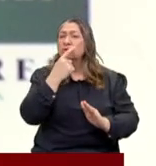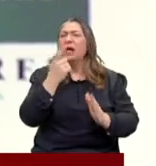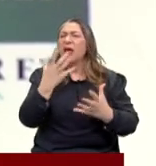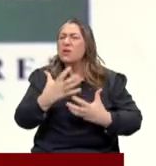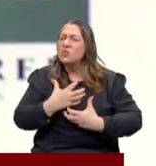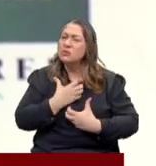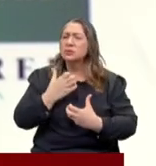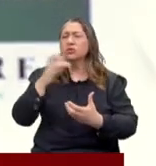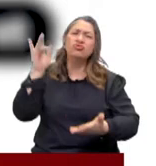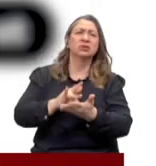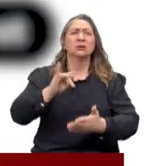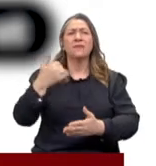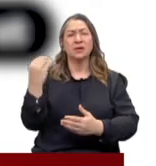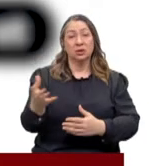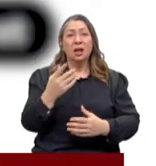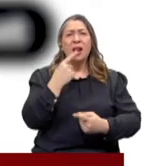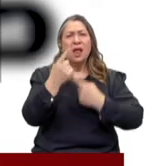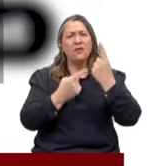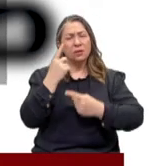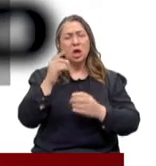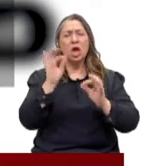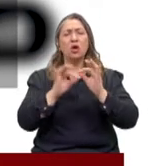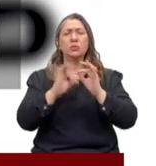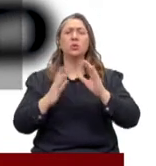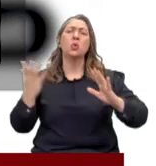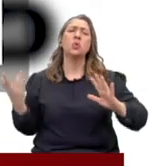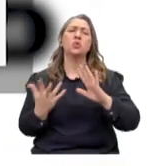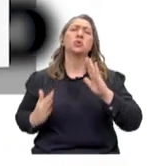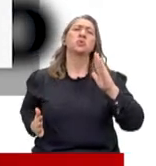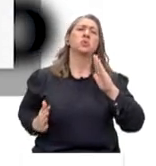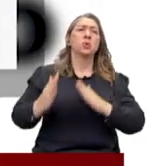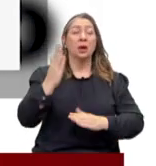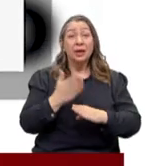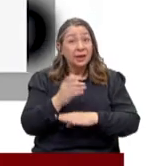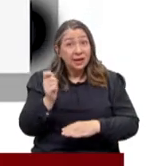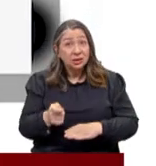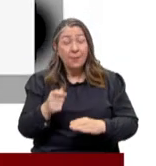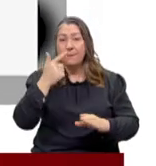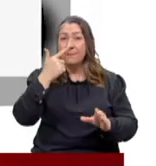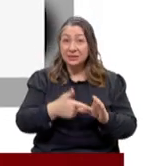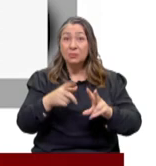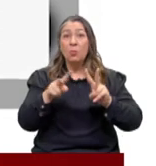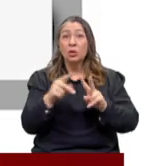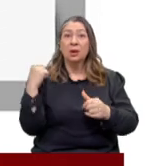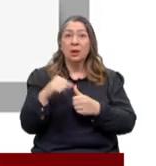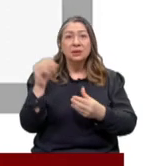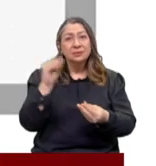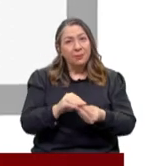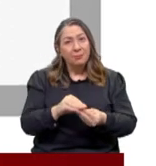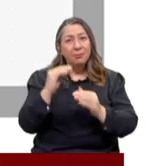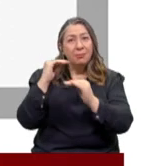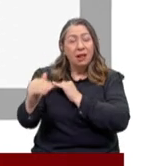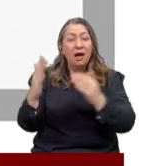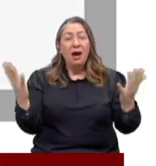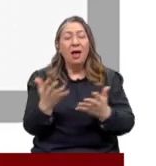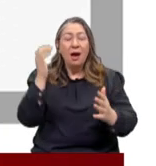yaşına bakmayacağız. Laflara baksak ekonomimiz çağa kalktı. Peki ya gerçekler? Benzin ve motorine yine zam geldi. Millet her